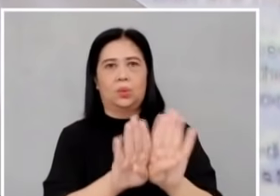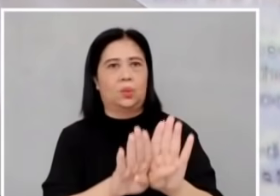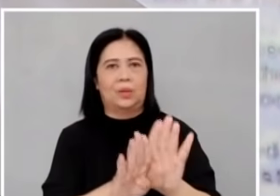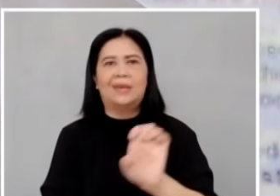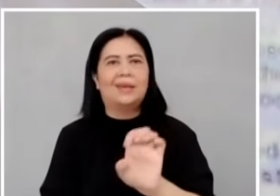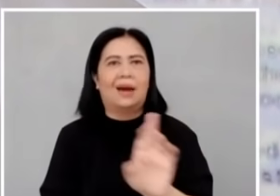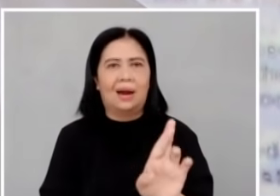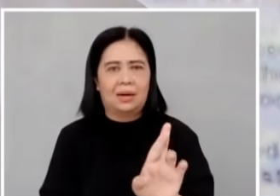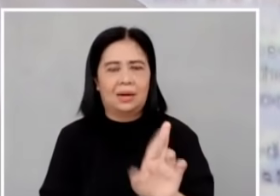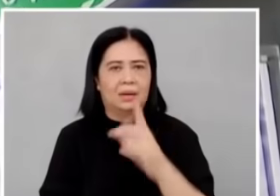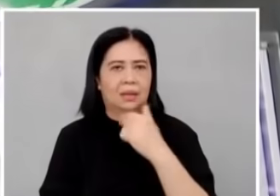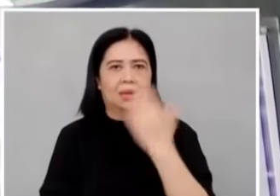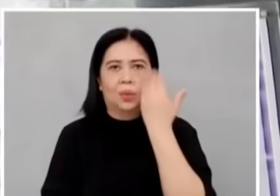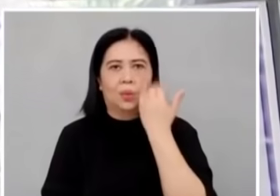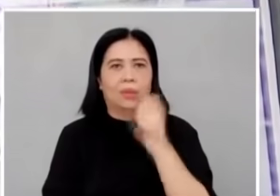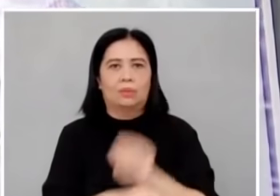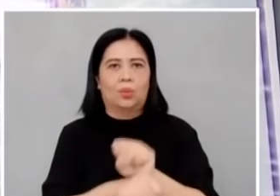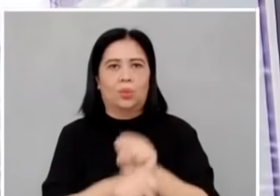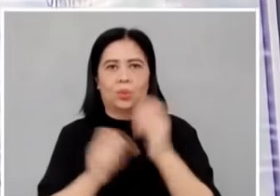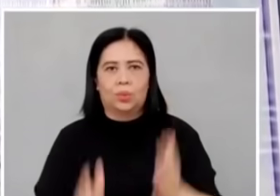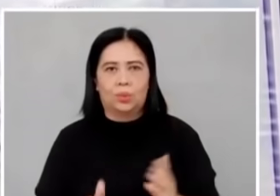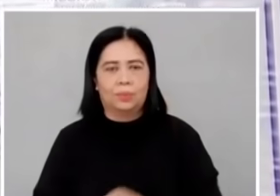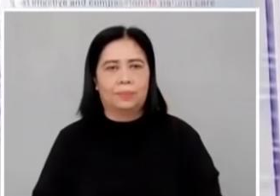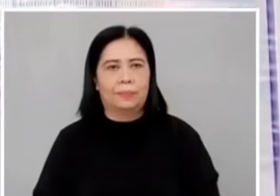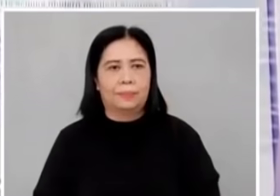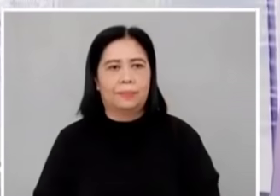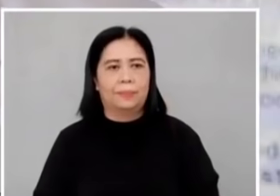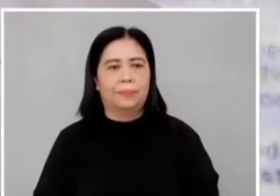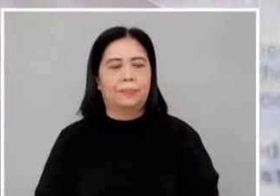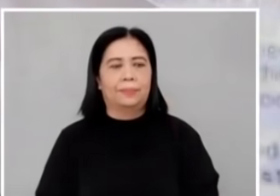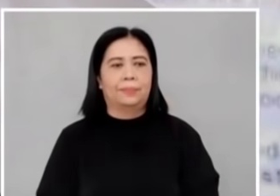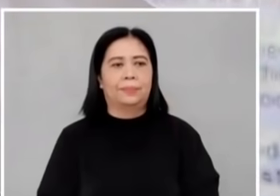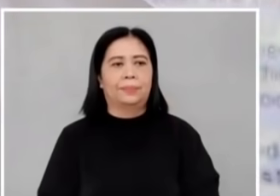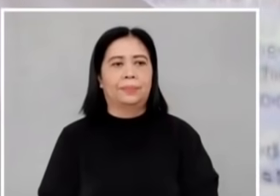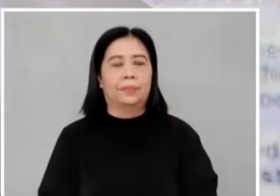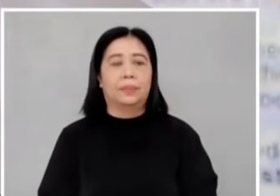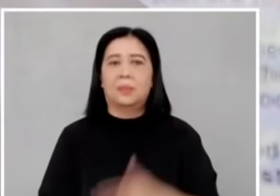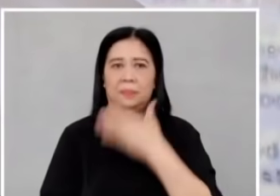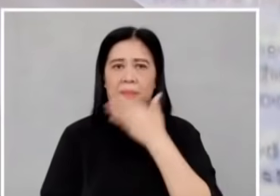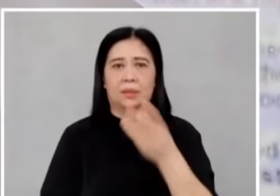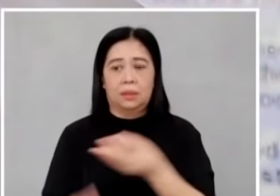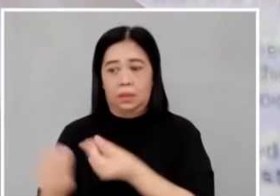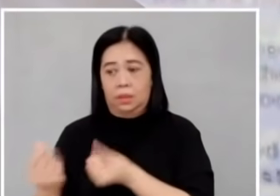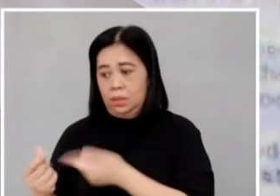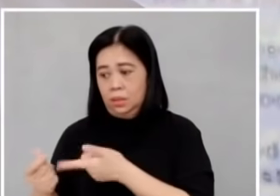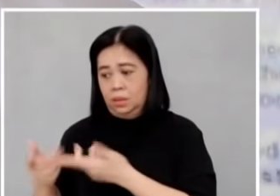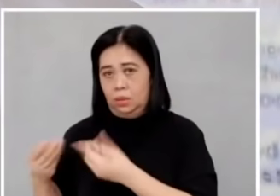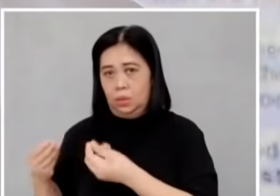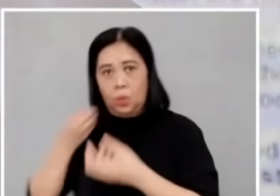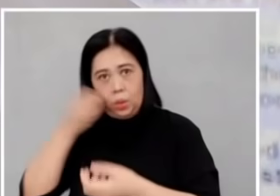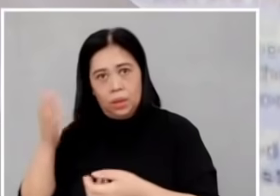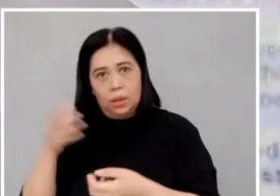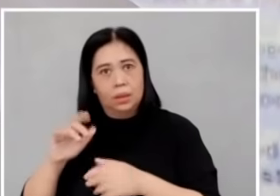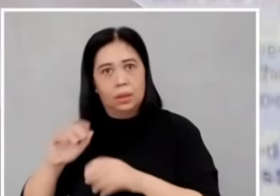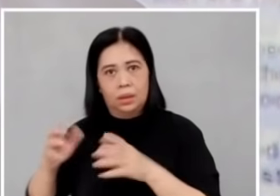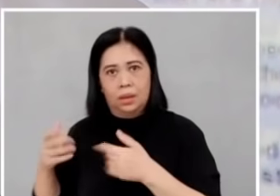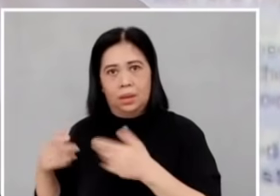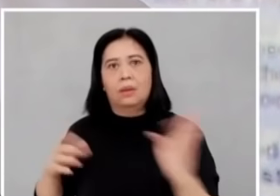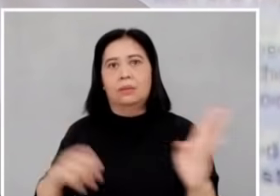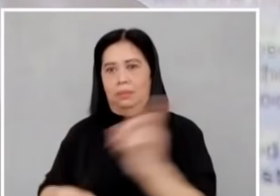because of lack of manpower. At the moment, sir, kumusta yung sitwasyon sa ER? Maganda kung gumaling yung pasyente kaya nakauwi, no?